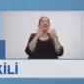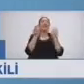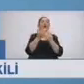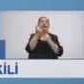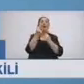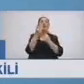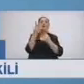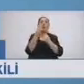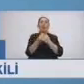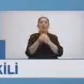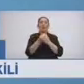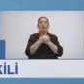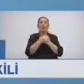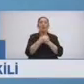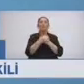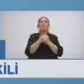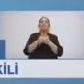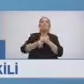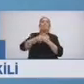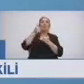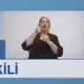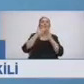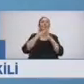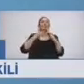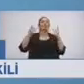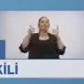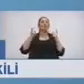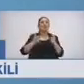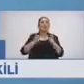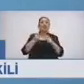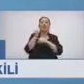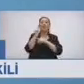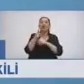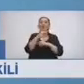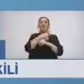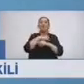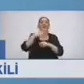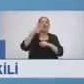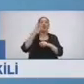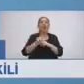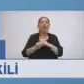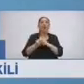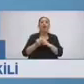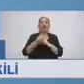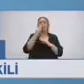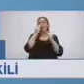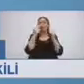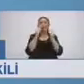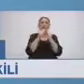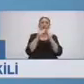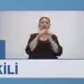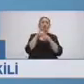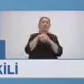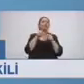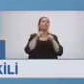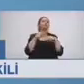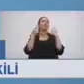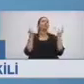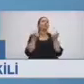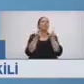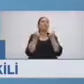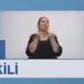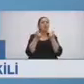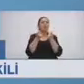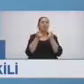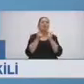olduğunu biraz önce ifade ettim. Bakanlık, büyükşehir, ilçe belediyeleri olarak uyum içerisinde bu çalışmaları